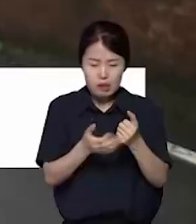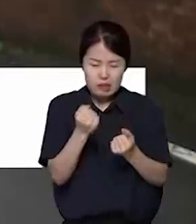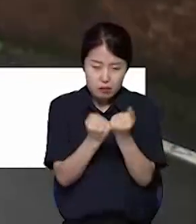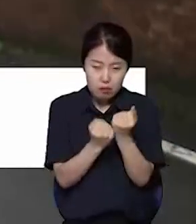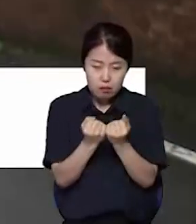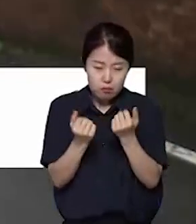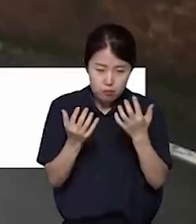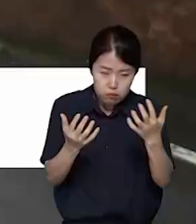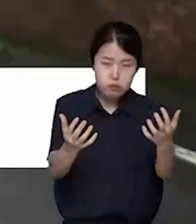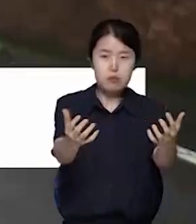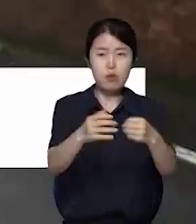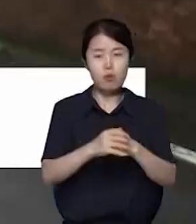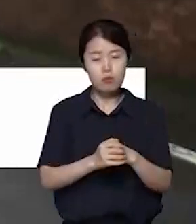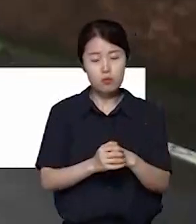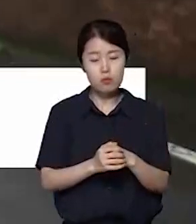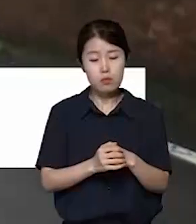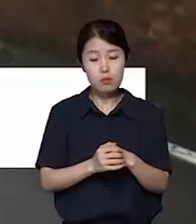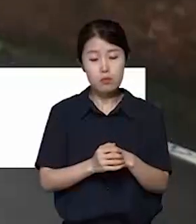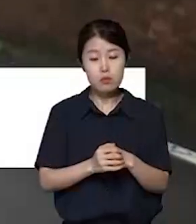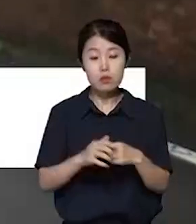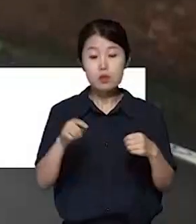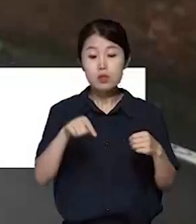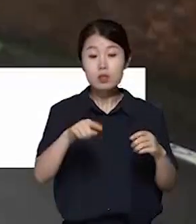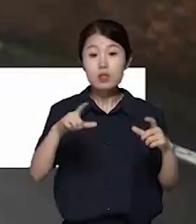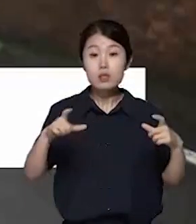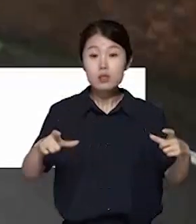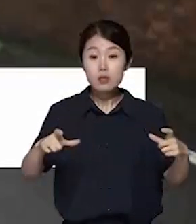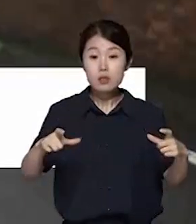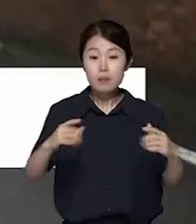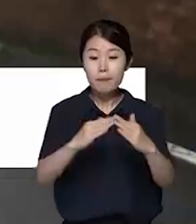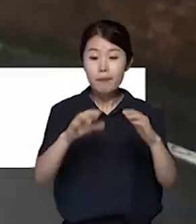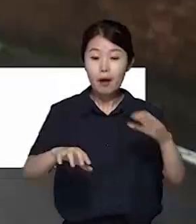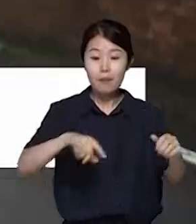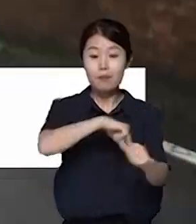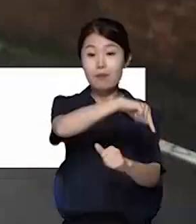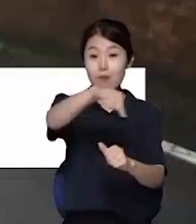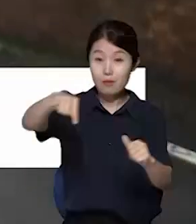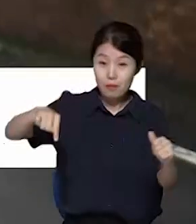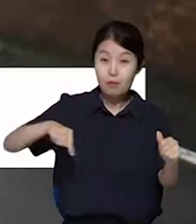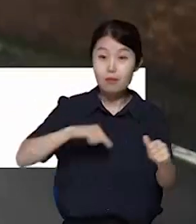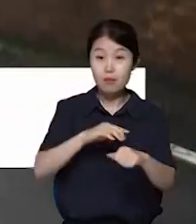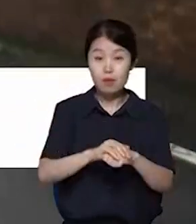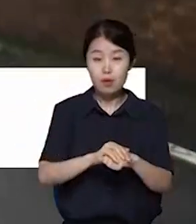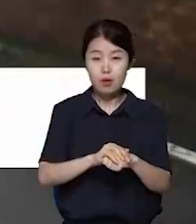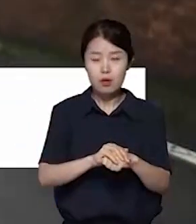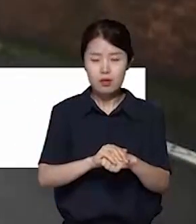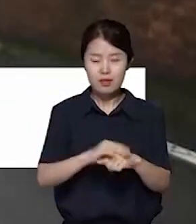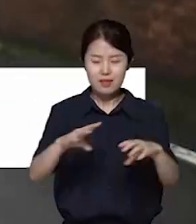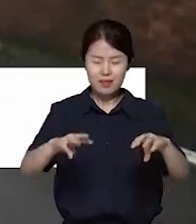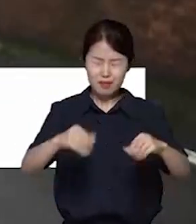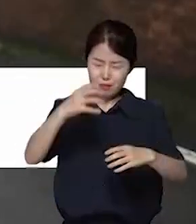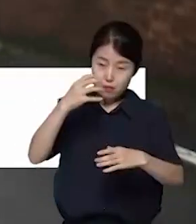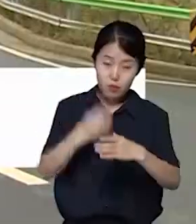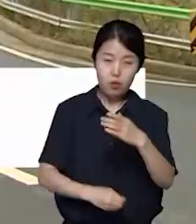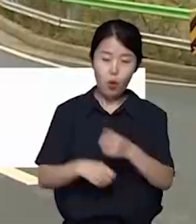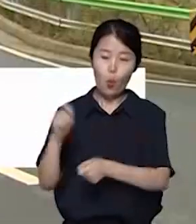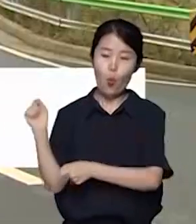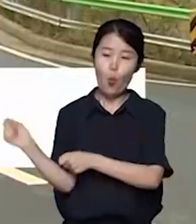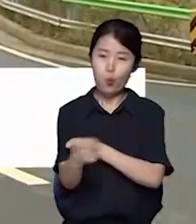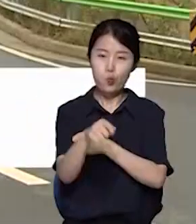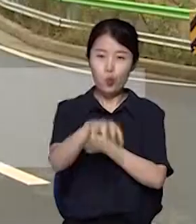들어 이 동거지 마을 주변에 전부 딱 한 필지도 안 내는 게 놓고 골프장을 하겠더라고 그런